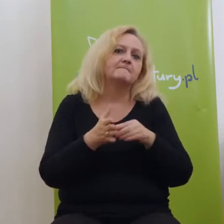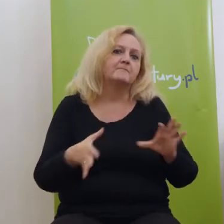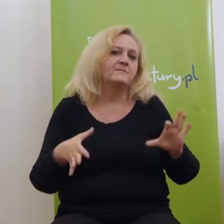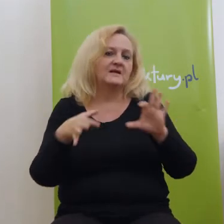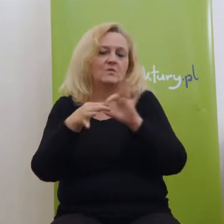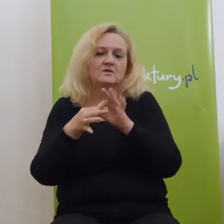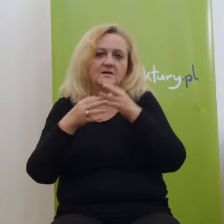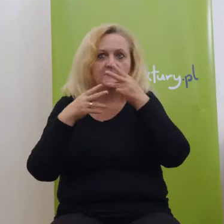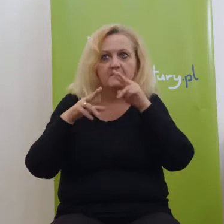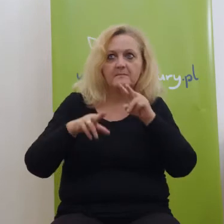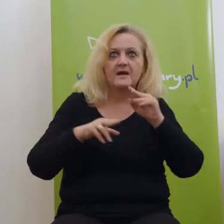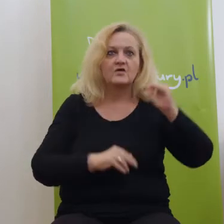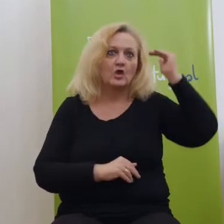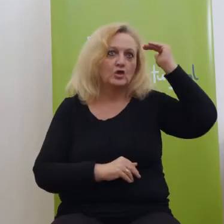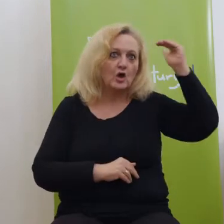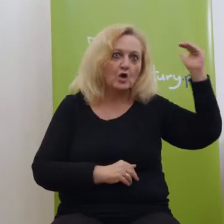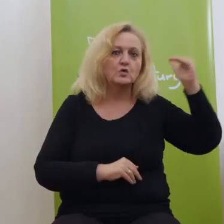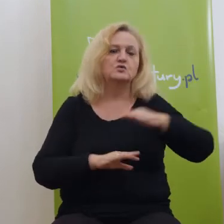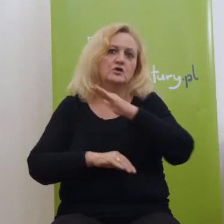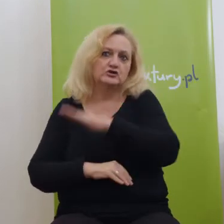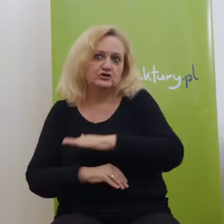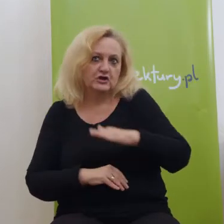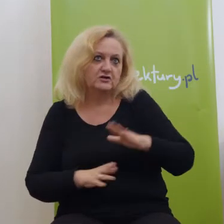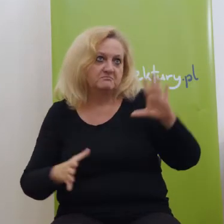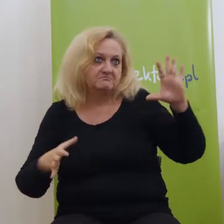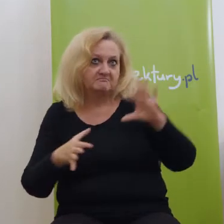łączącą perspektywę dorosłego z dziecięcą.